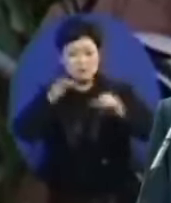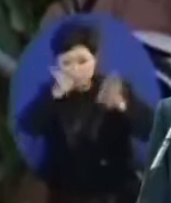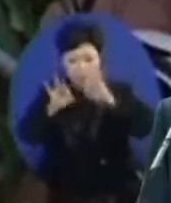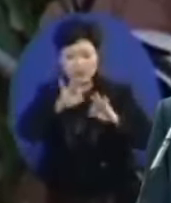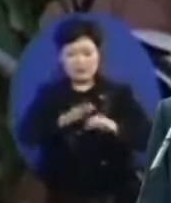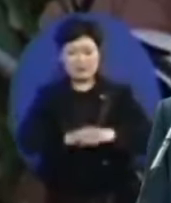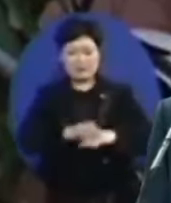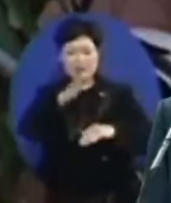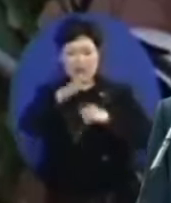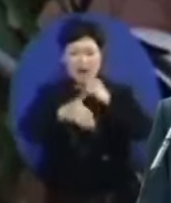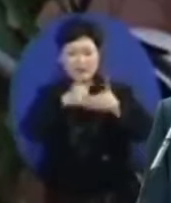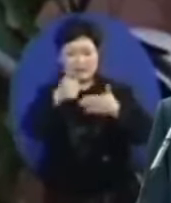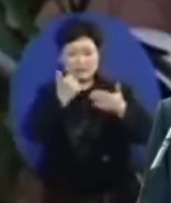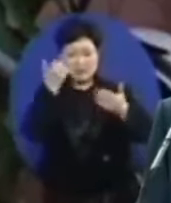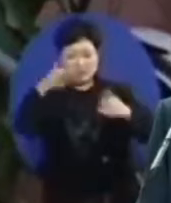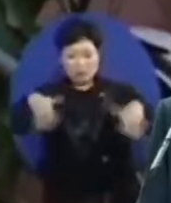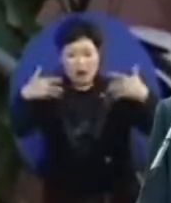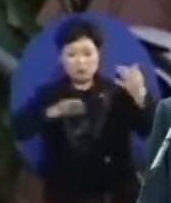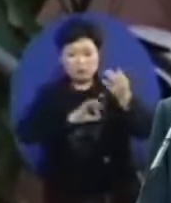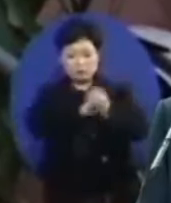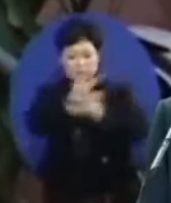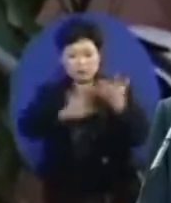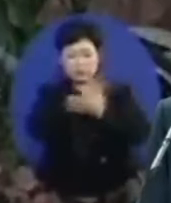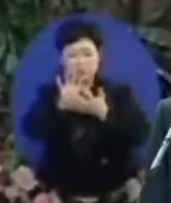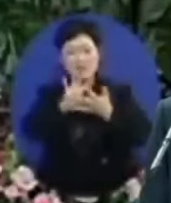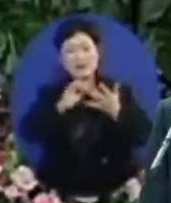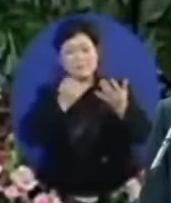너를 광풍을 피하게 만들어주겠다는 것입니다. 우리가